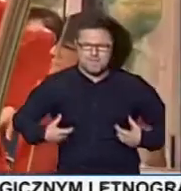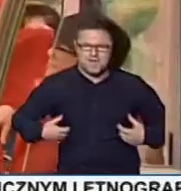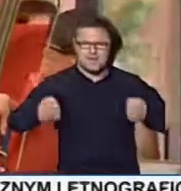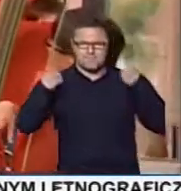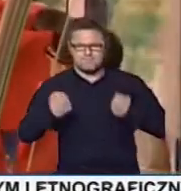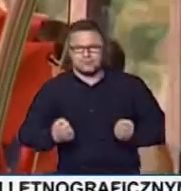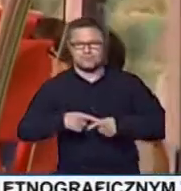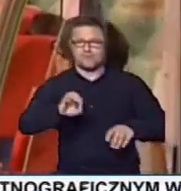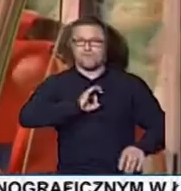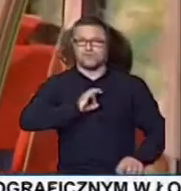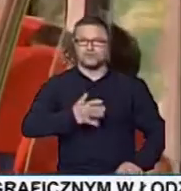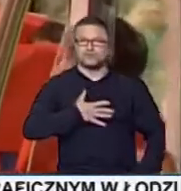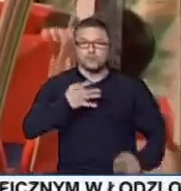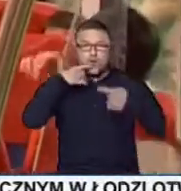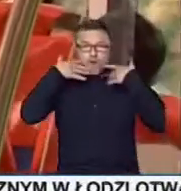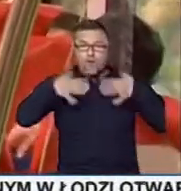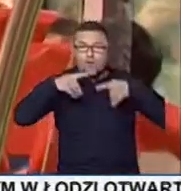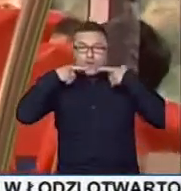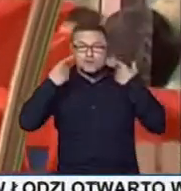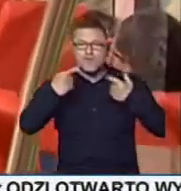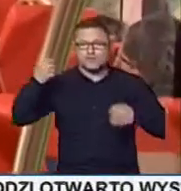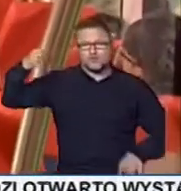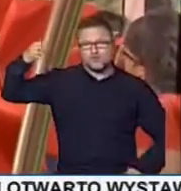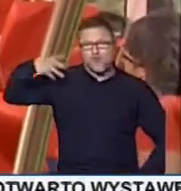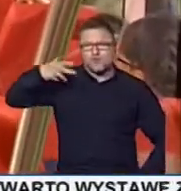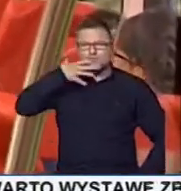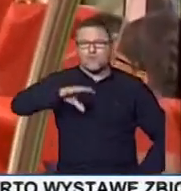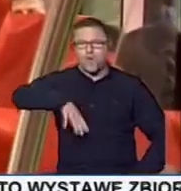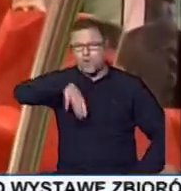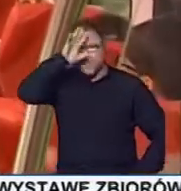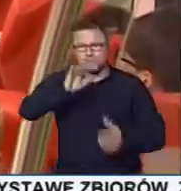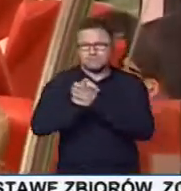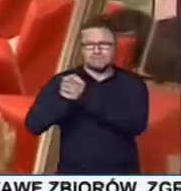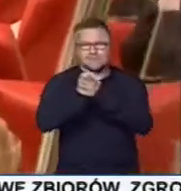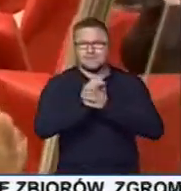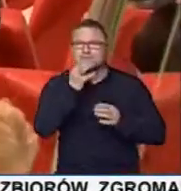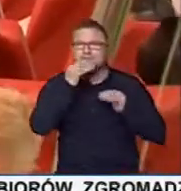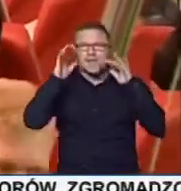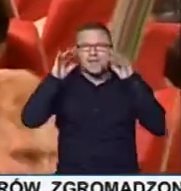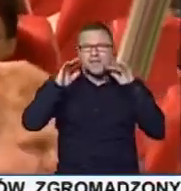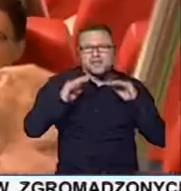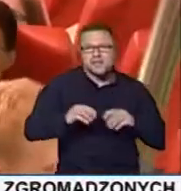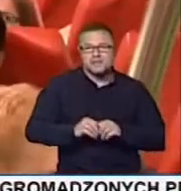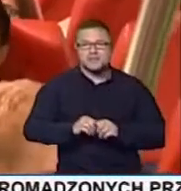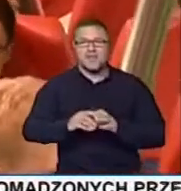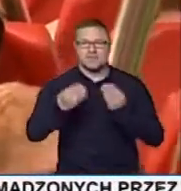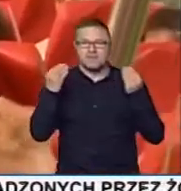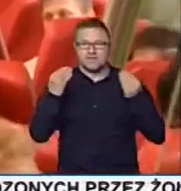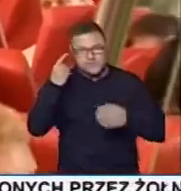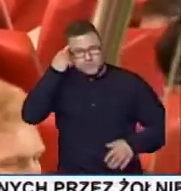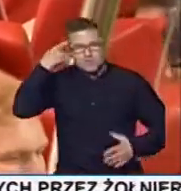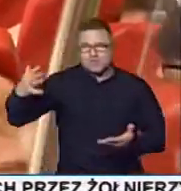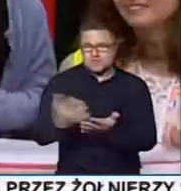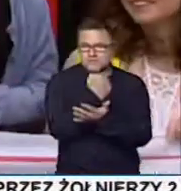tylko te bagaże, wiozą ze sobą także uśmiech, słońce, bo Łódź żegna nas drobnym deszczem i zabierają ze sobą fantastyczne